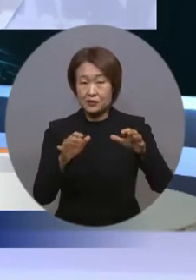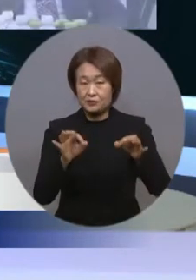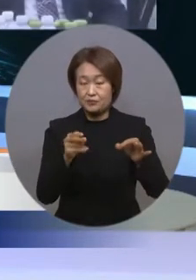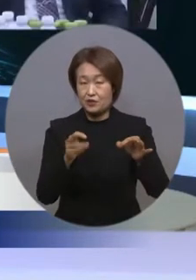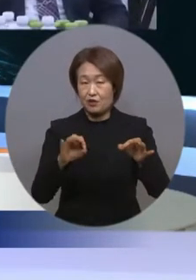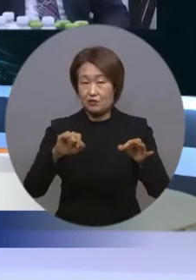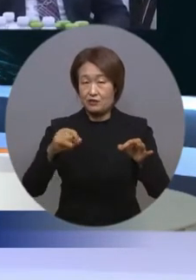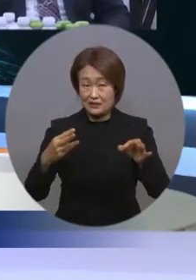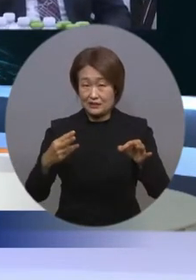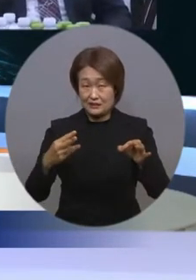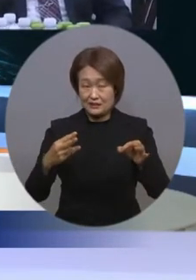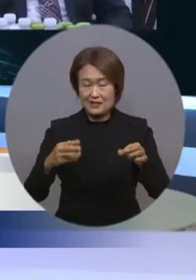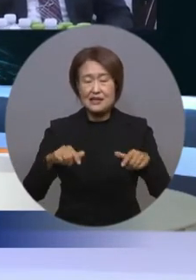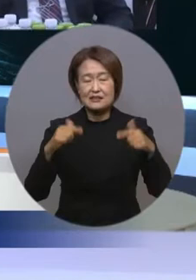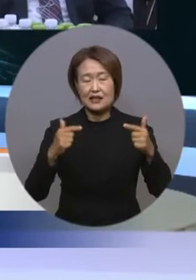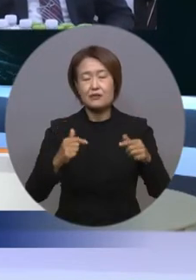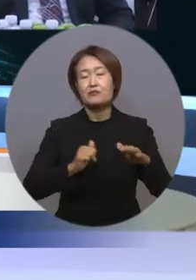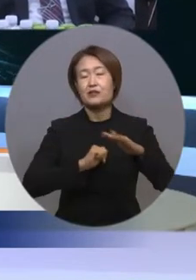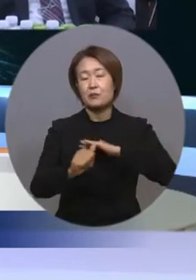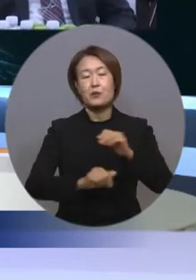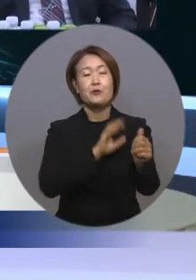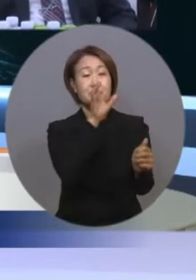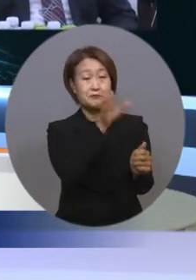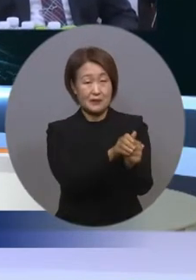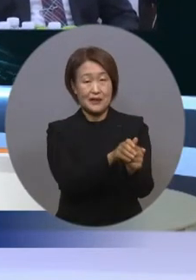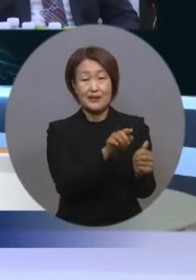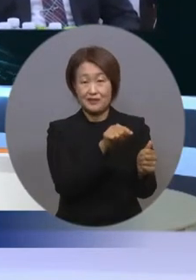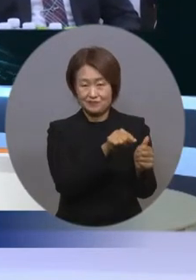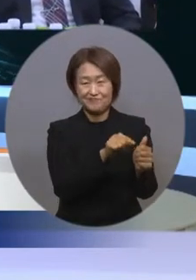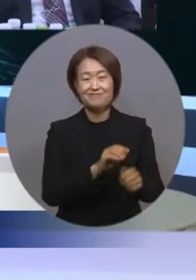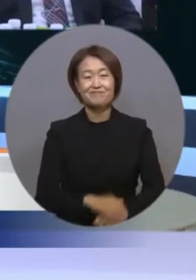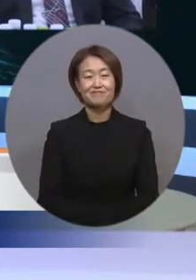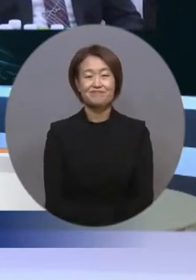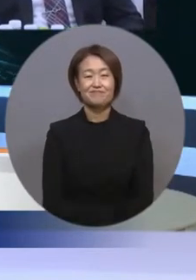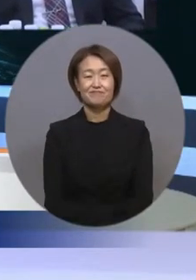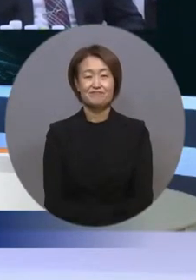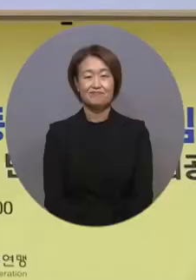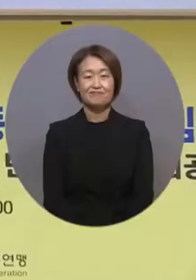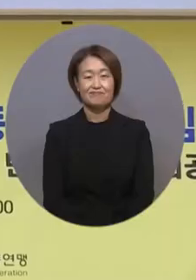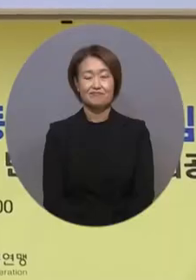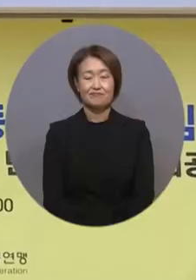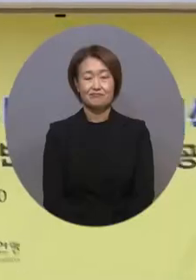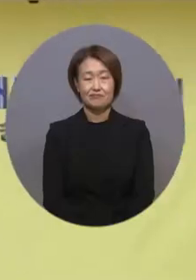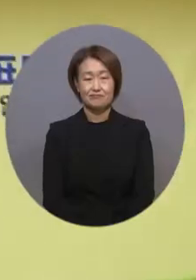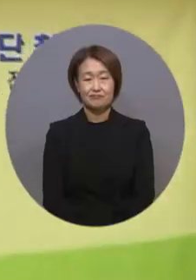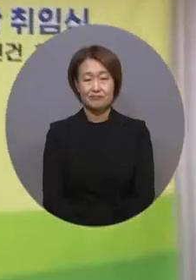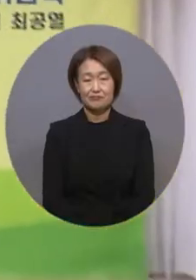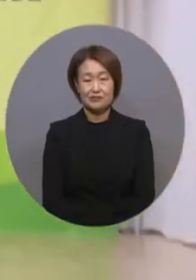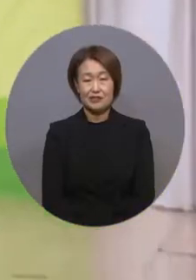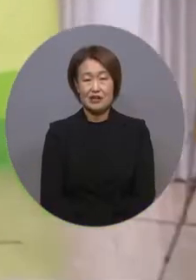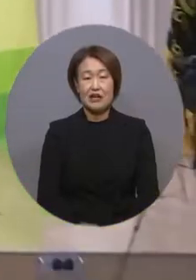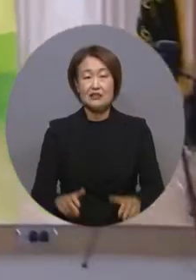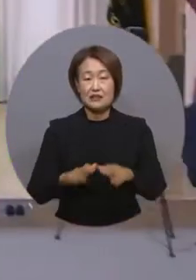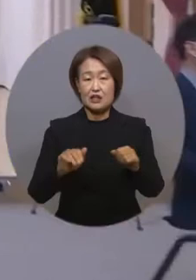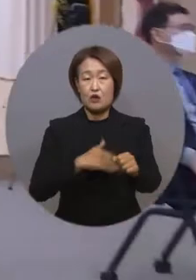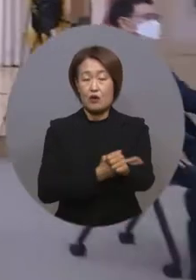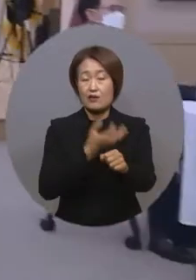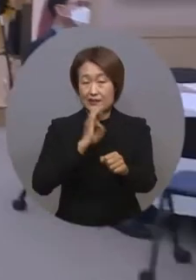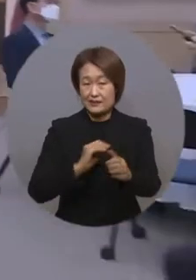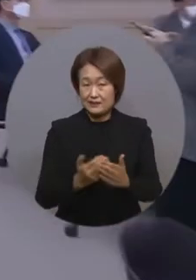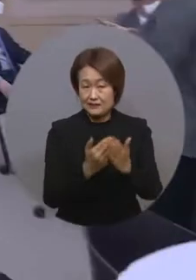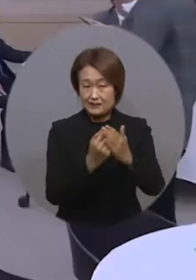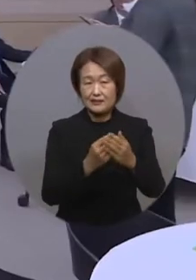공동대표가 상임 대표를 맡기로 했는데요. 정두리 기자가 보도합니다. 장애인 권익 증진과 인권 옹호를